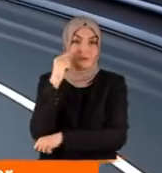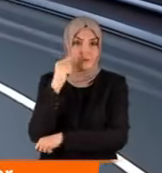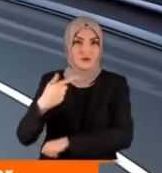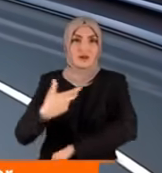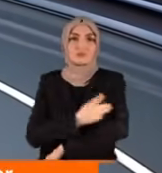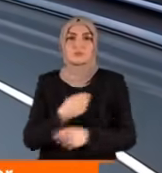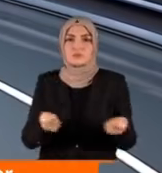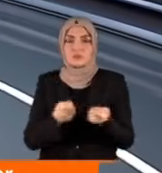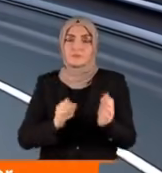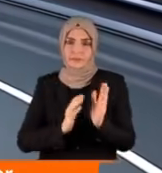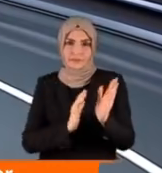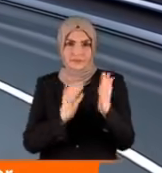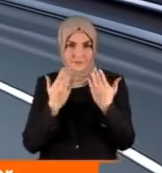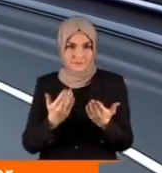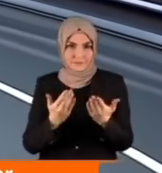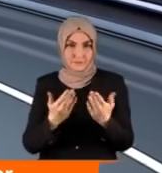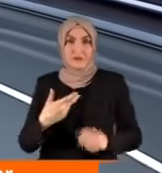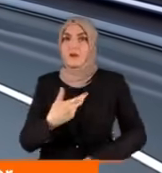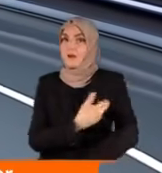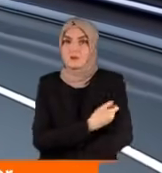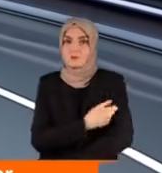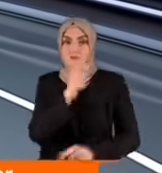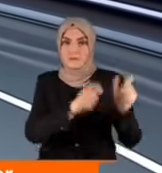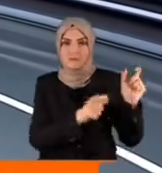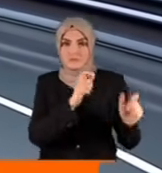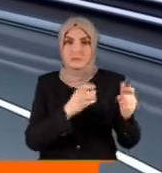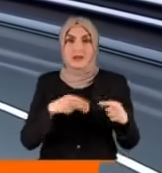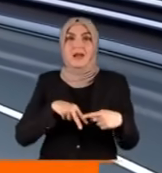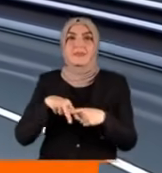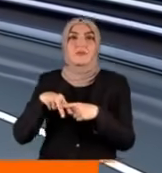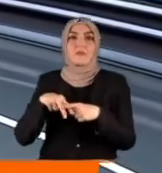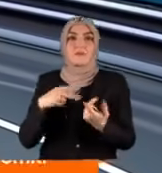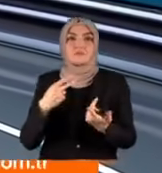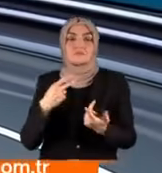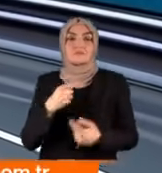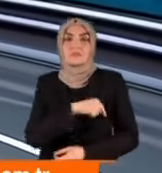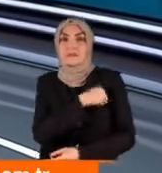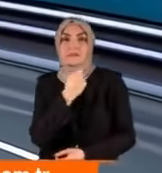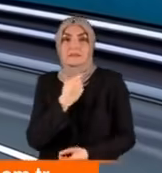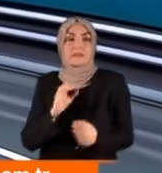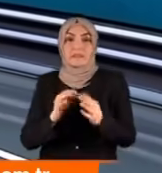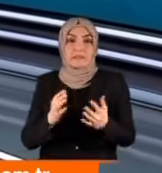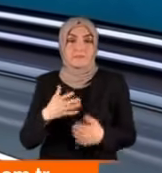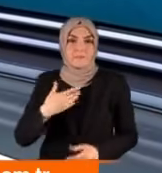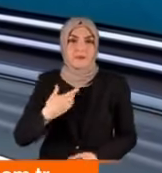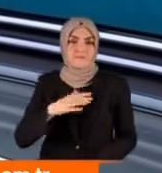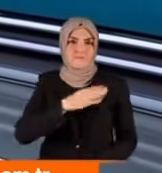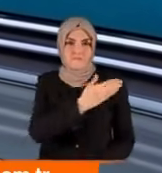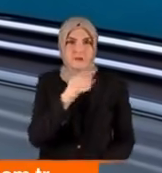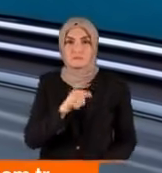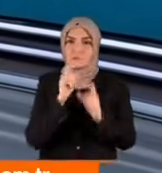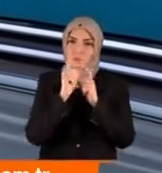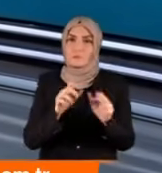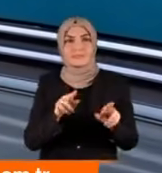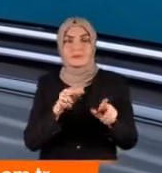çalışmalarını sürdürüyor aşı olan Acaba antikorun ne kadar diye merak ediyor Bu soru ve türevlerinin yanıtlarını sizin için Araştırdık